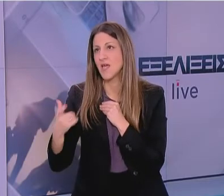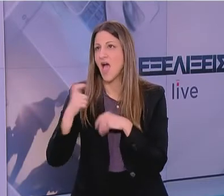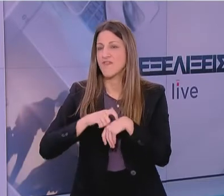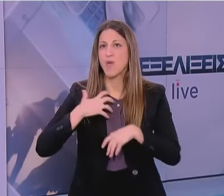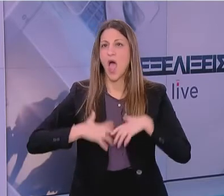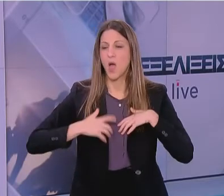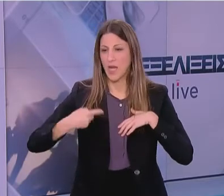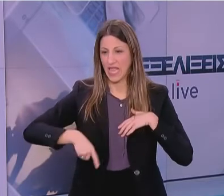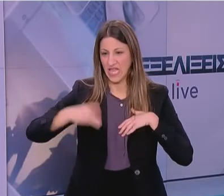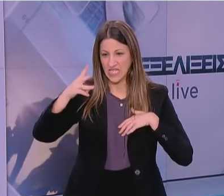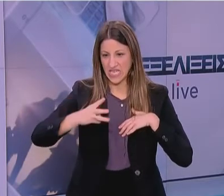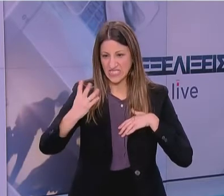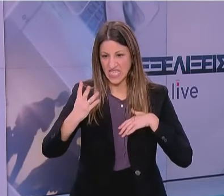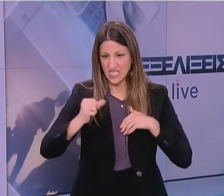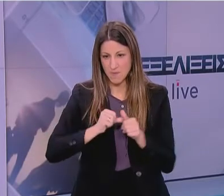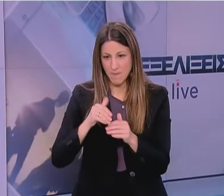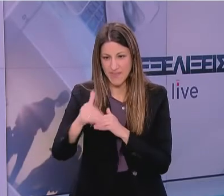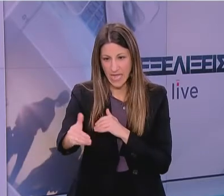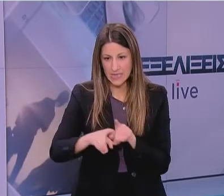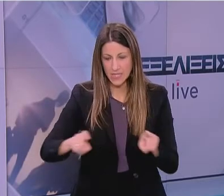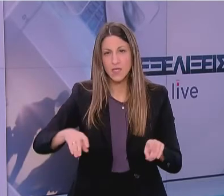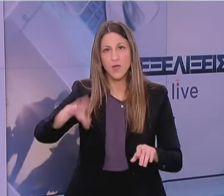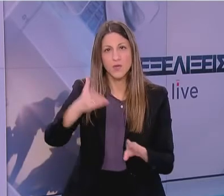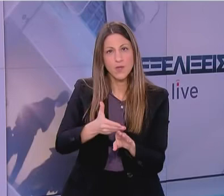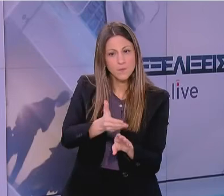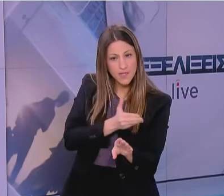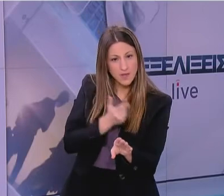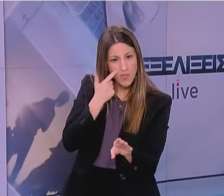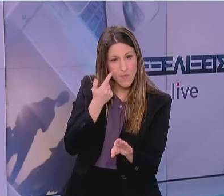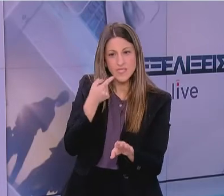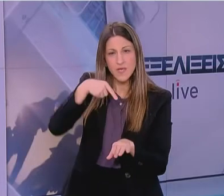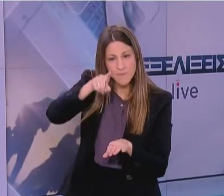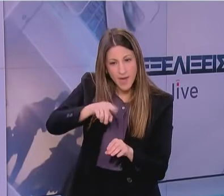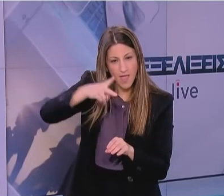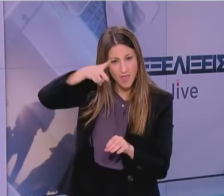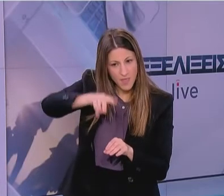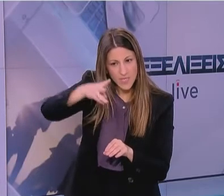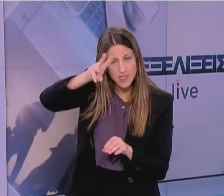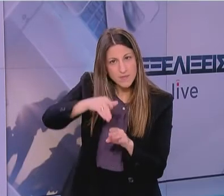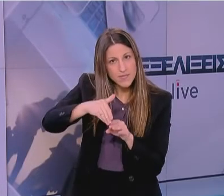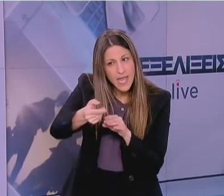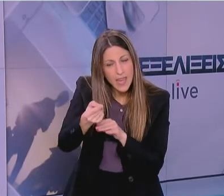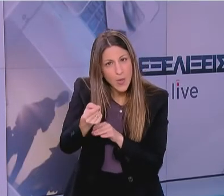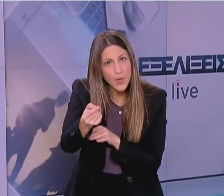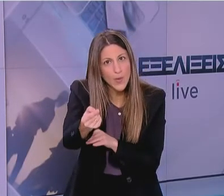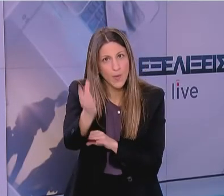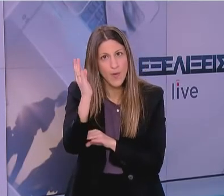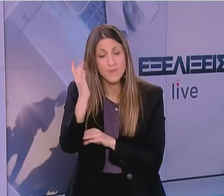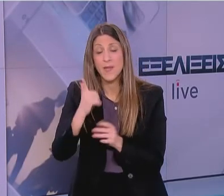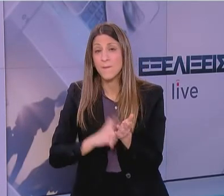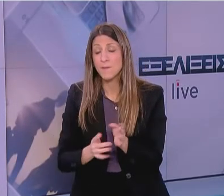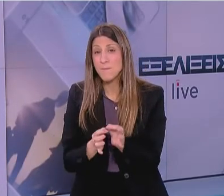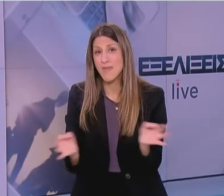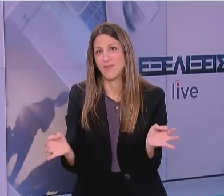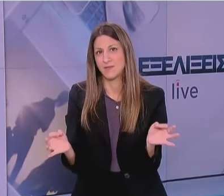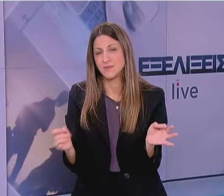συμβεί στους επόμενους 3-4 μήνες, αλλά πώς θα μπορέσουμε όσο πιο αυστηρά να τηρήσουμε αυτά τα μέτρα. Διότι, όπως είπα